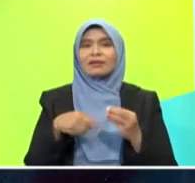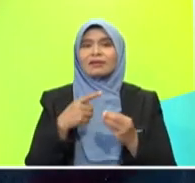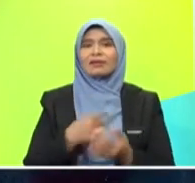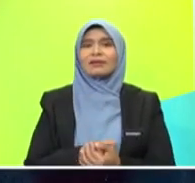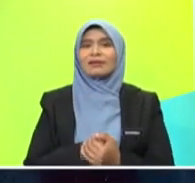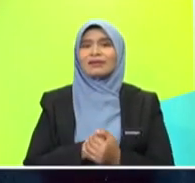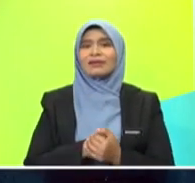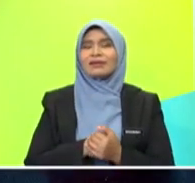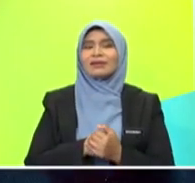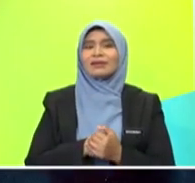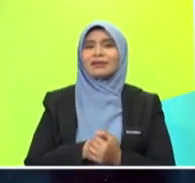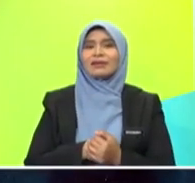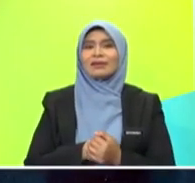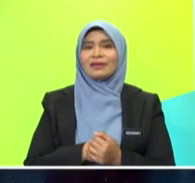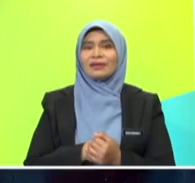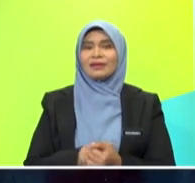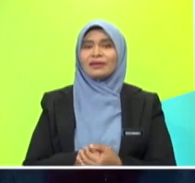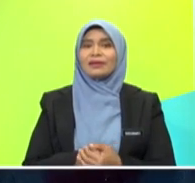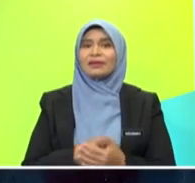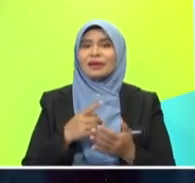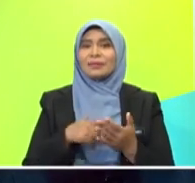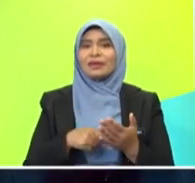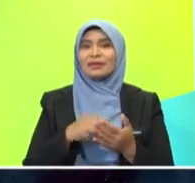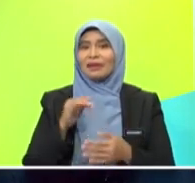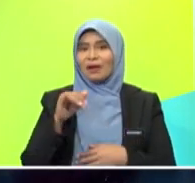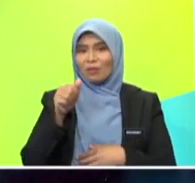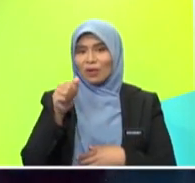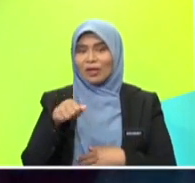jadi Bolehkah kamu bacakan peranan-perangan